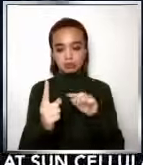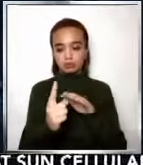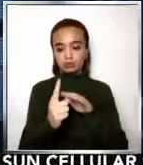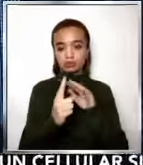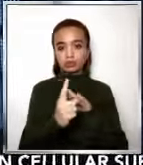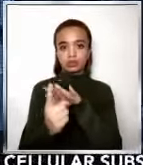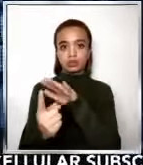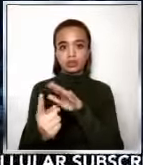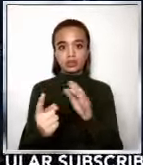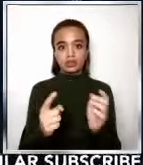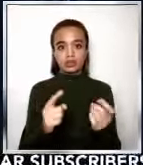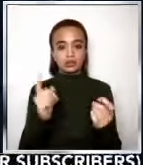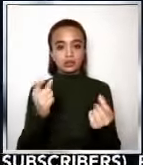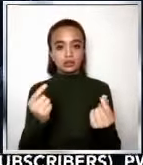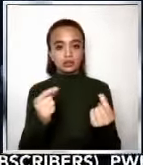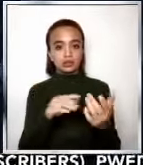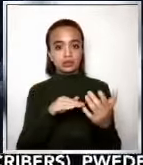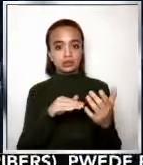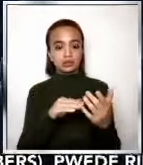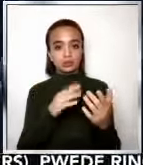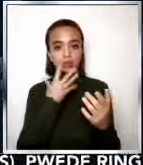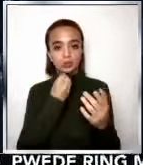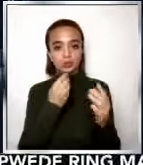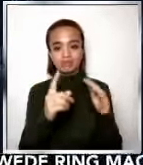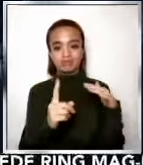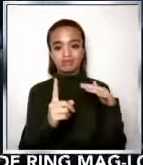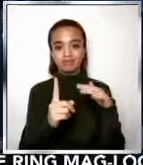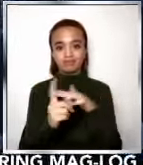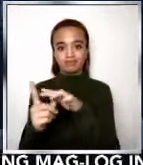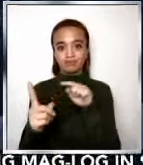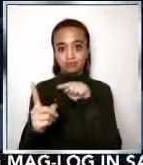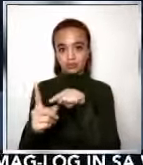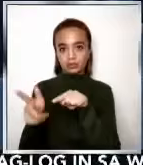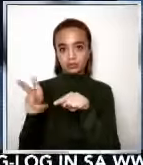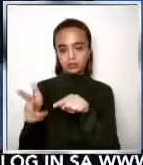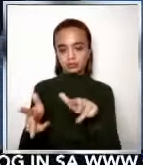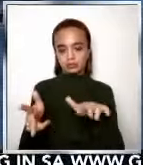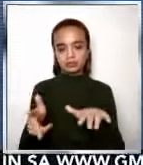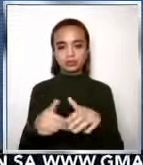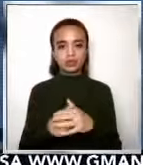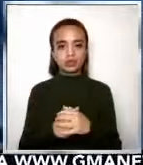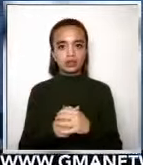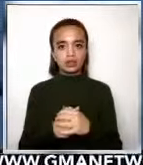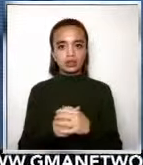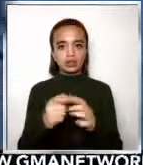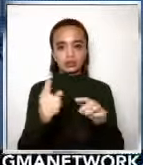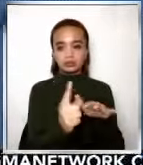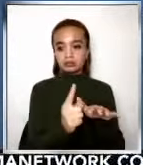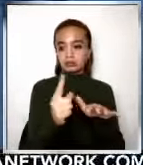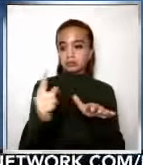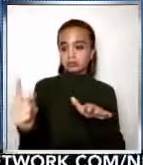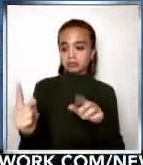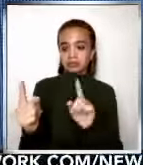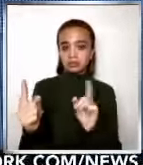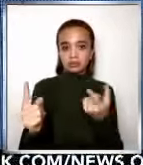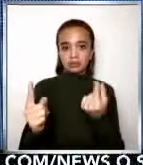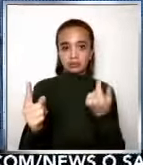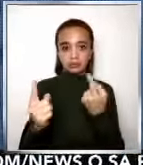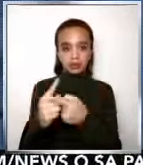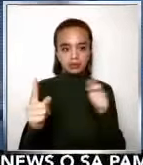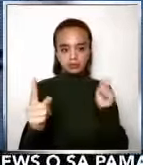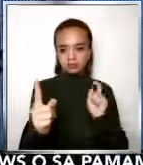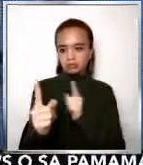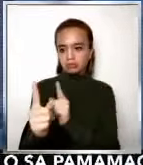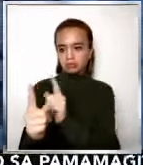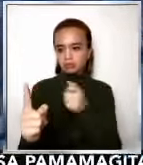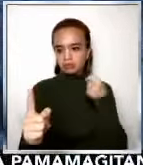Zaldi Fuentes ang driver ng tricycle na si Dan Christopher Junicio. Lumayo si Junicio pero hinabol ni Fuentes at sinuntok.